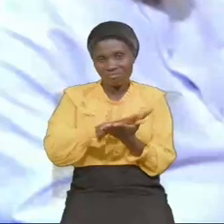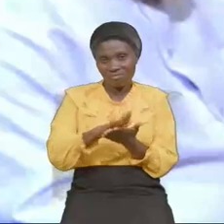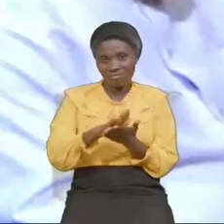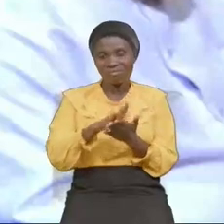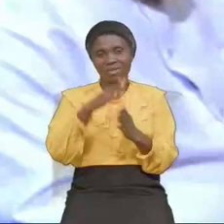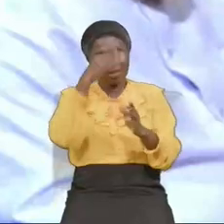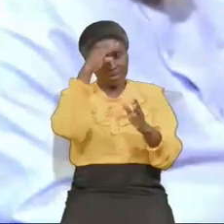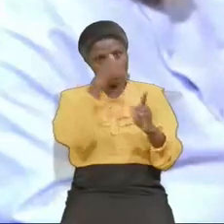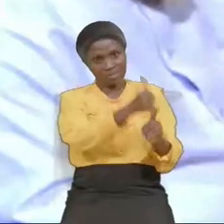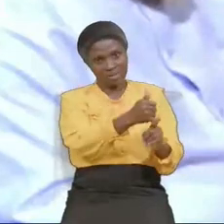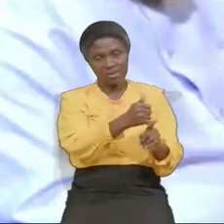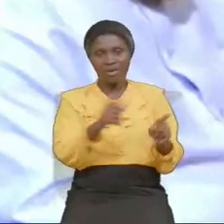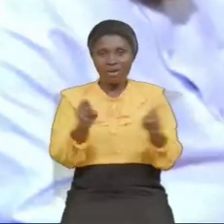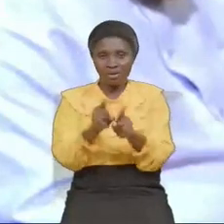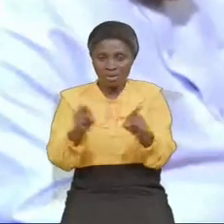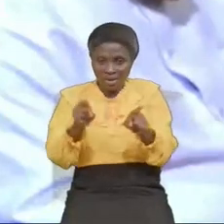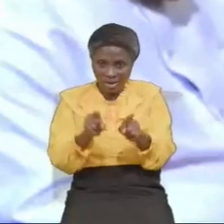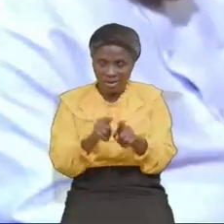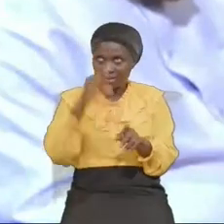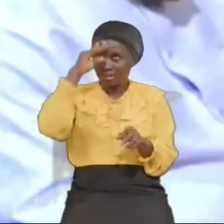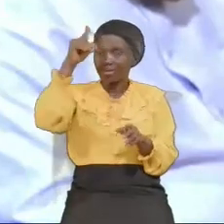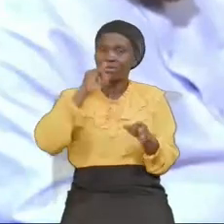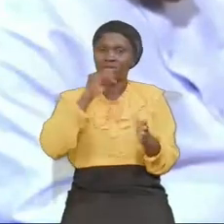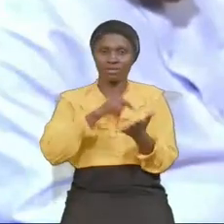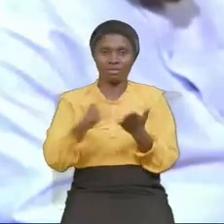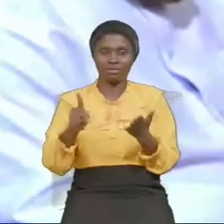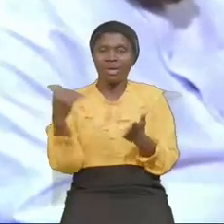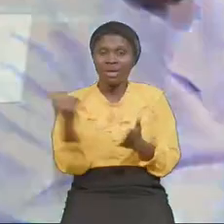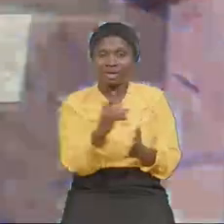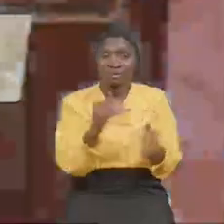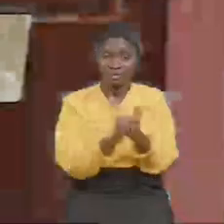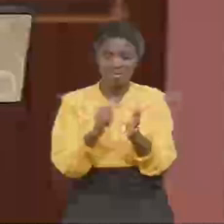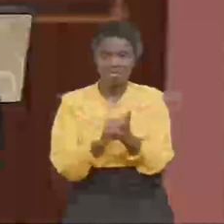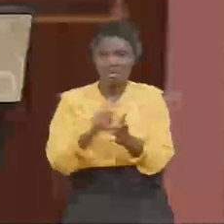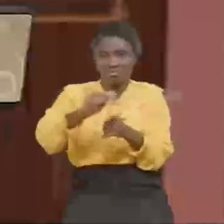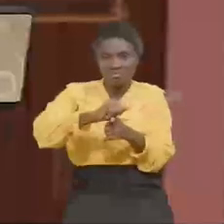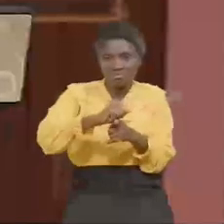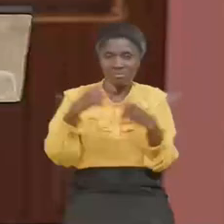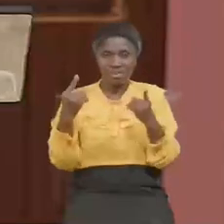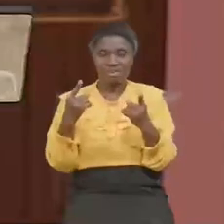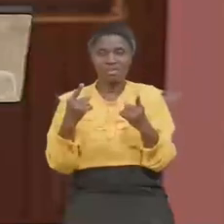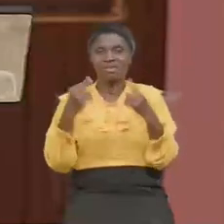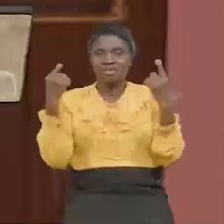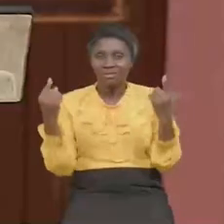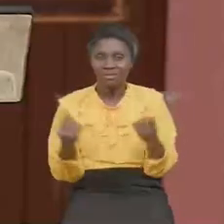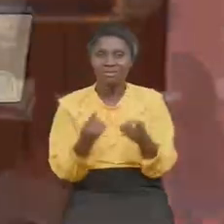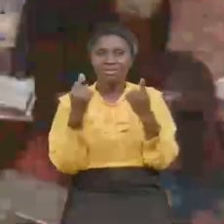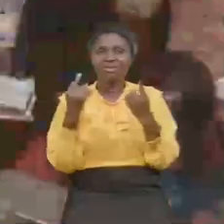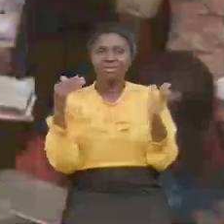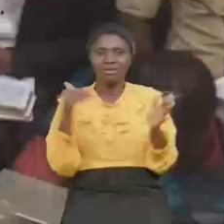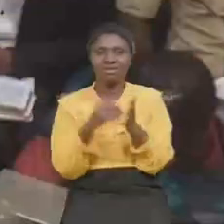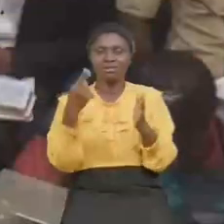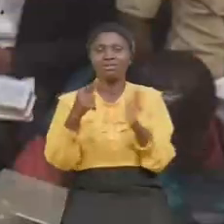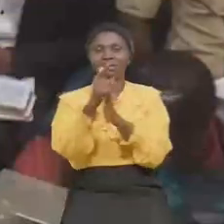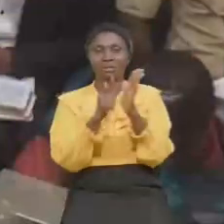lui-même est pur. Quiconque pêche transgresse la loi et le péché, que